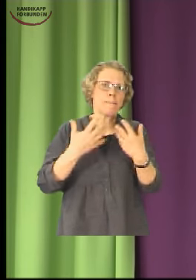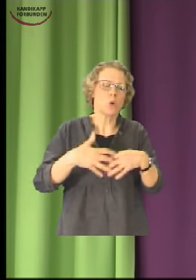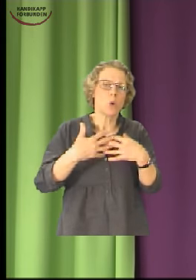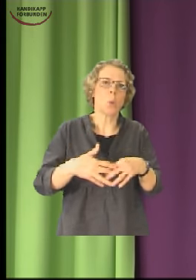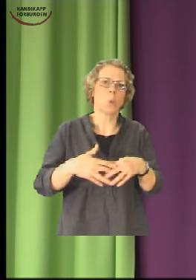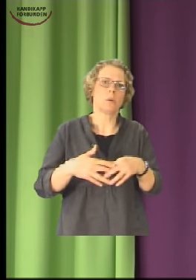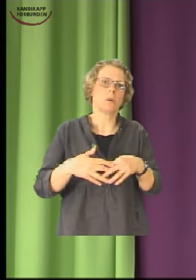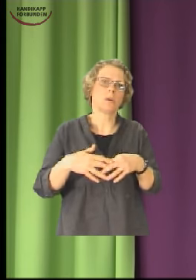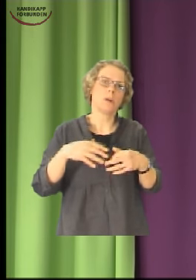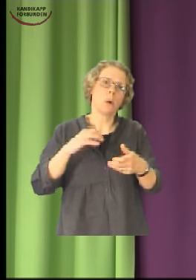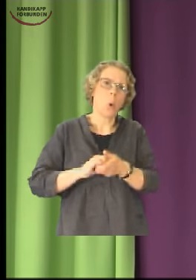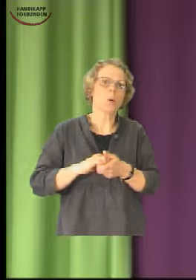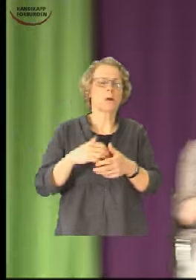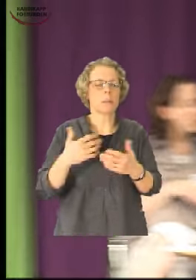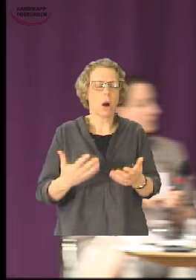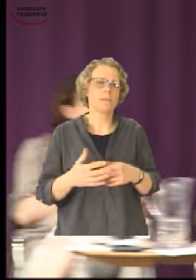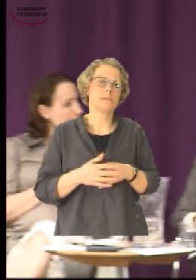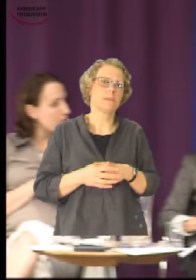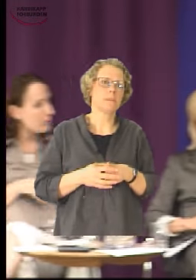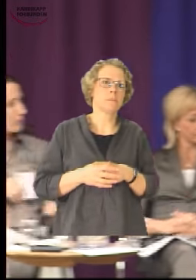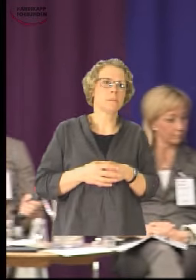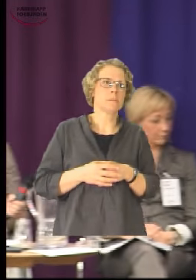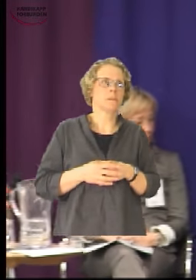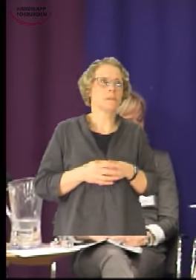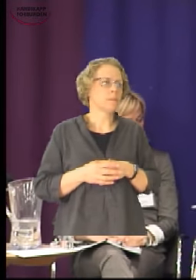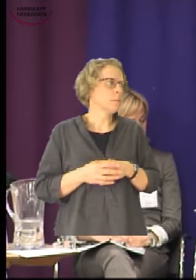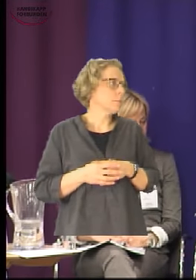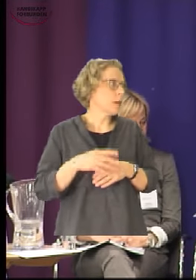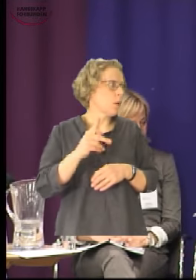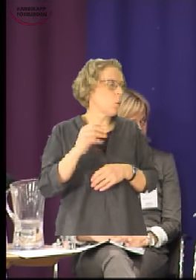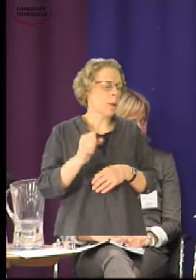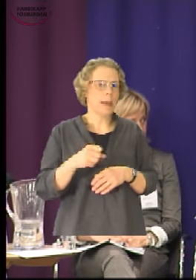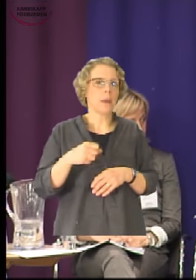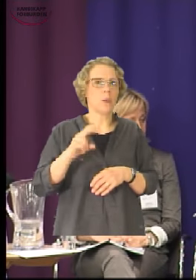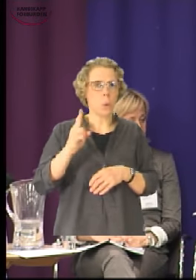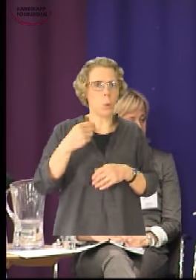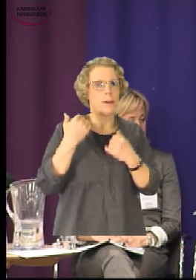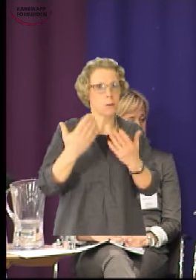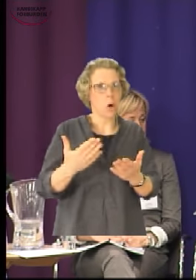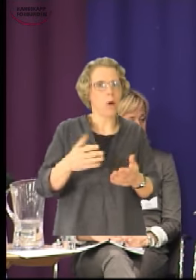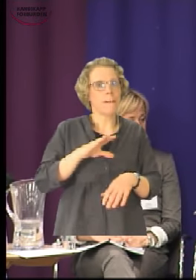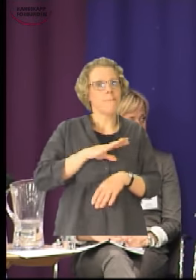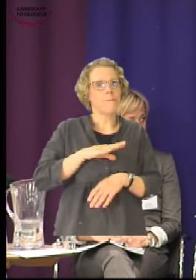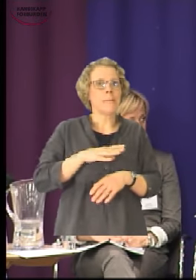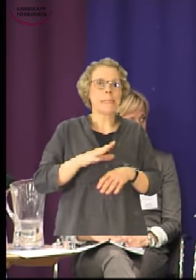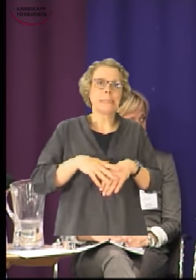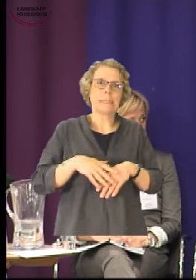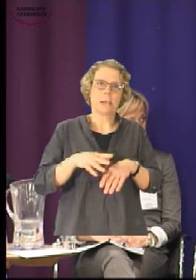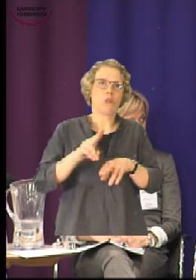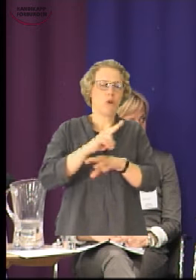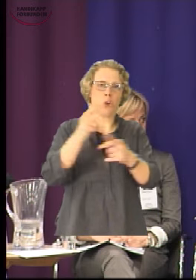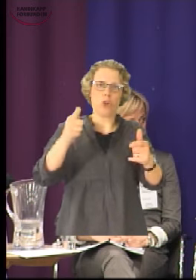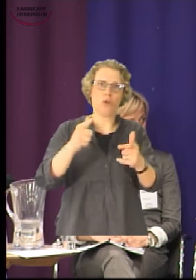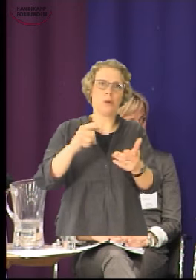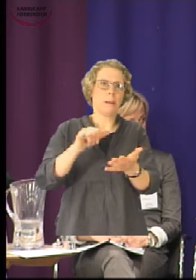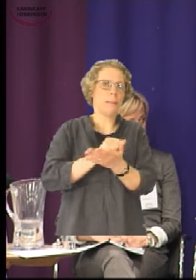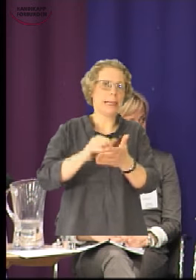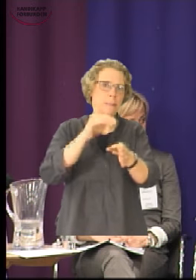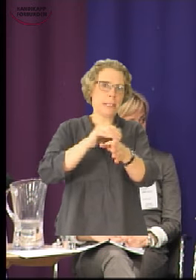Ja. Okej, jag kan berätta att idag kom det ett färskt pressmeddelande från Konkurrensverket som har undersökt